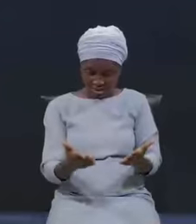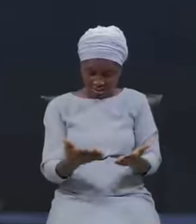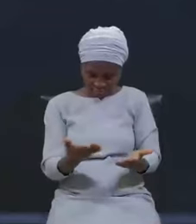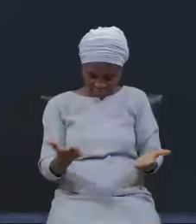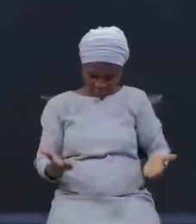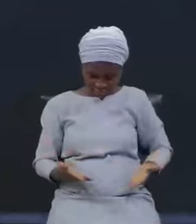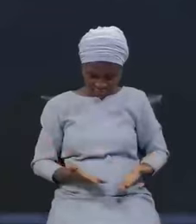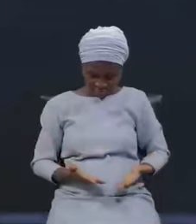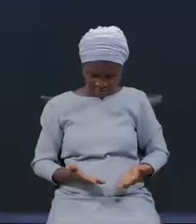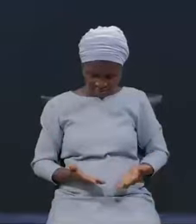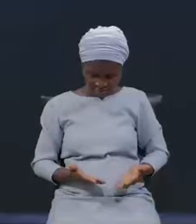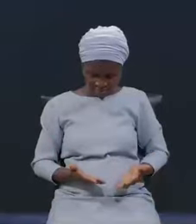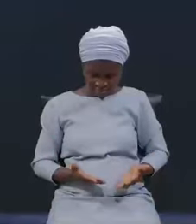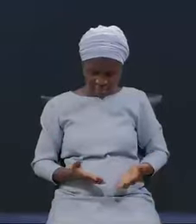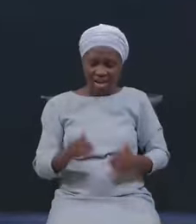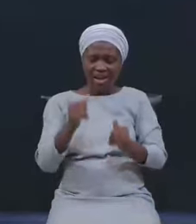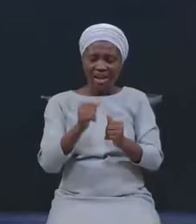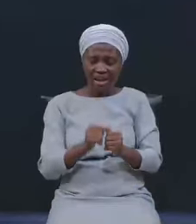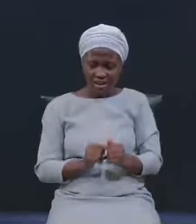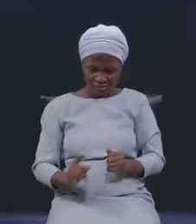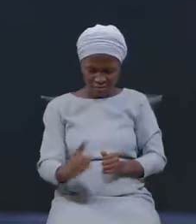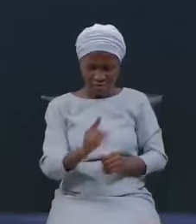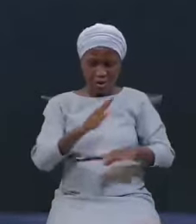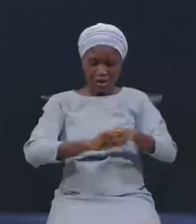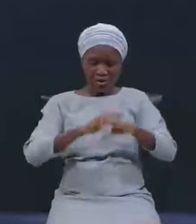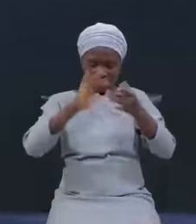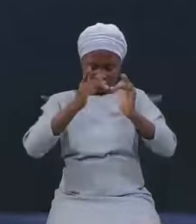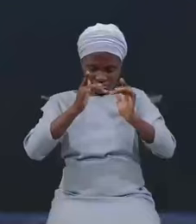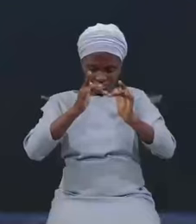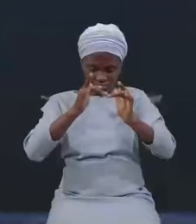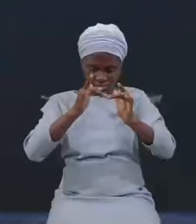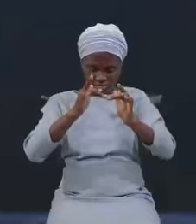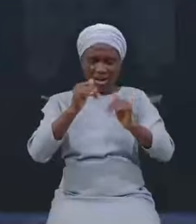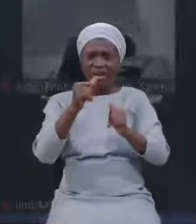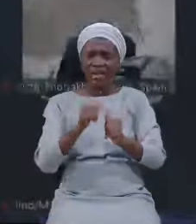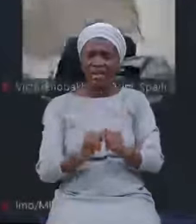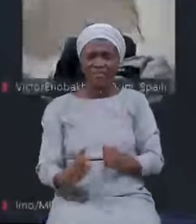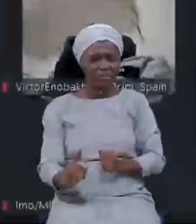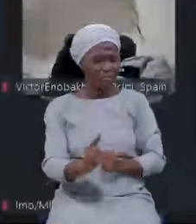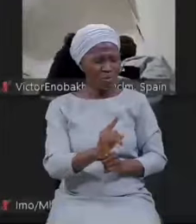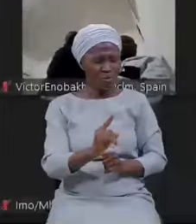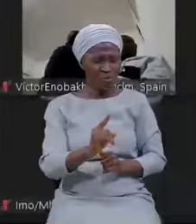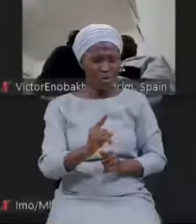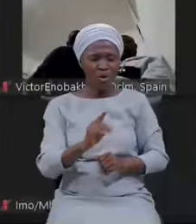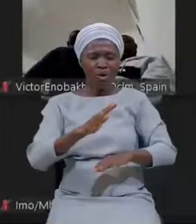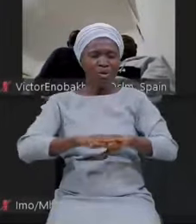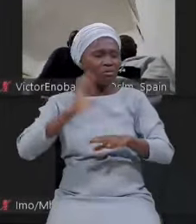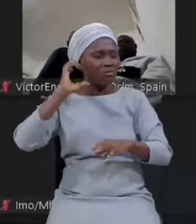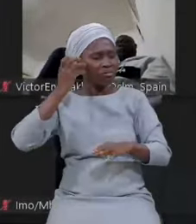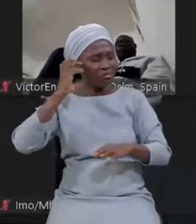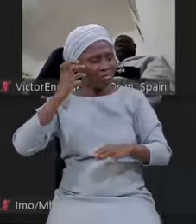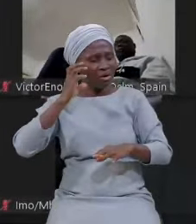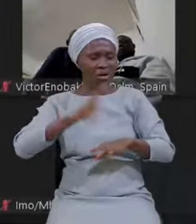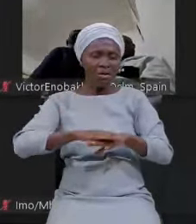pour chacun en ligne. Je prie pour chacun à la radio, à la télévision, partout, n'importe